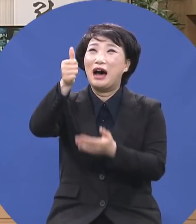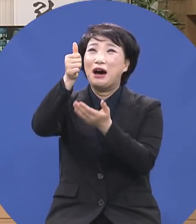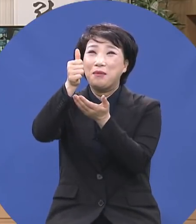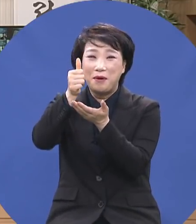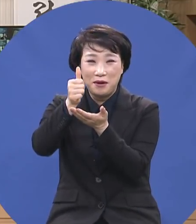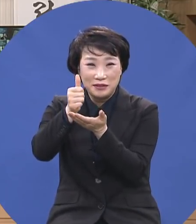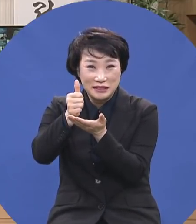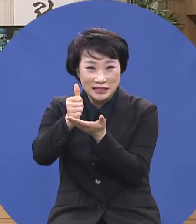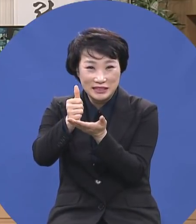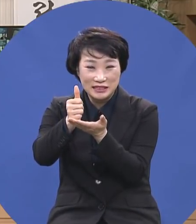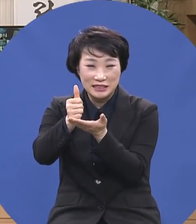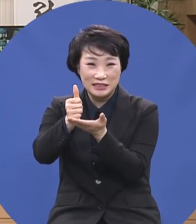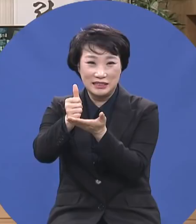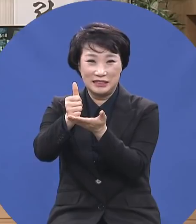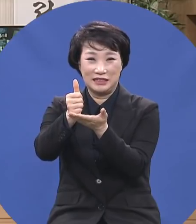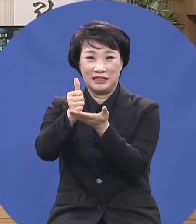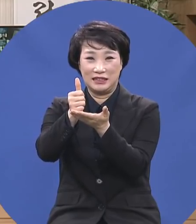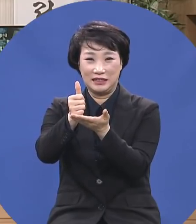낳으신 아버지,